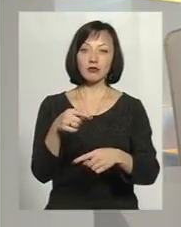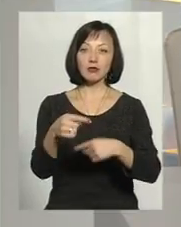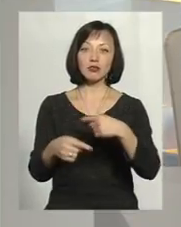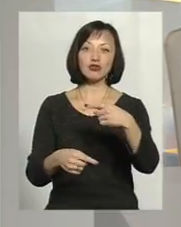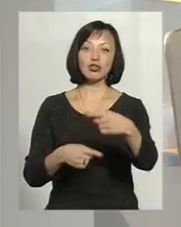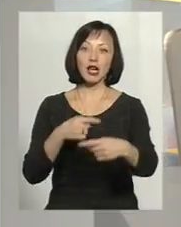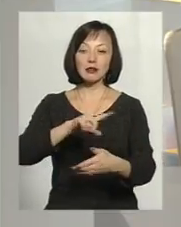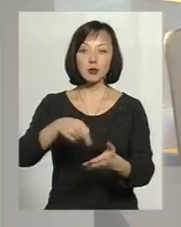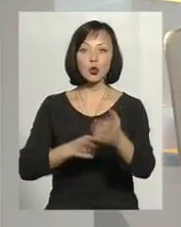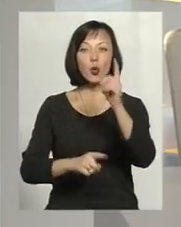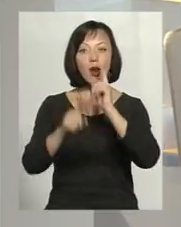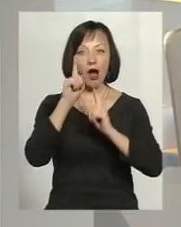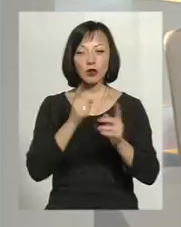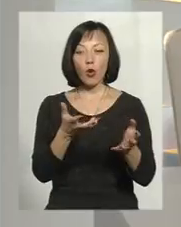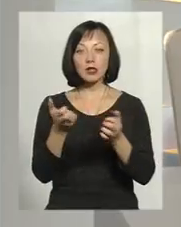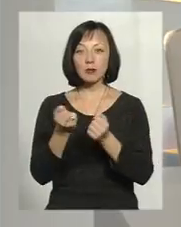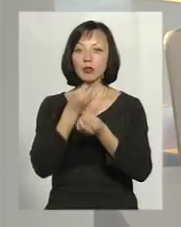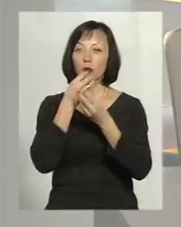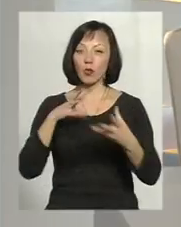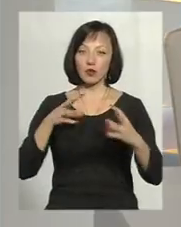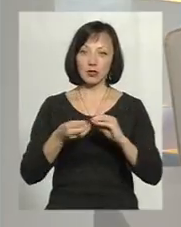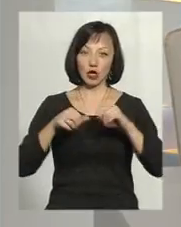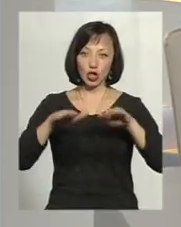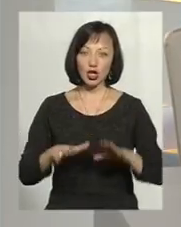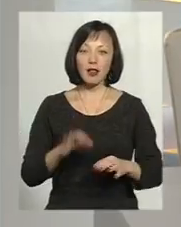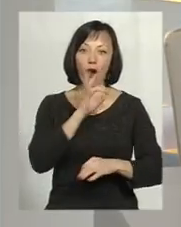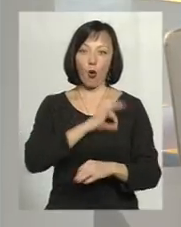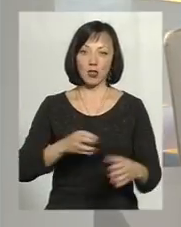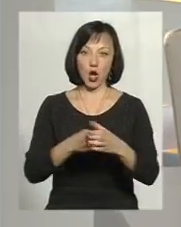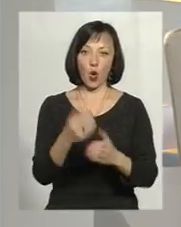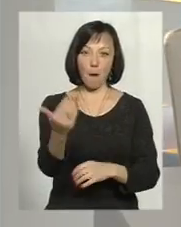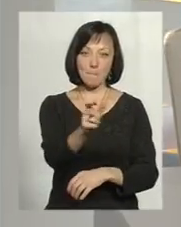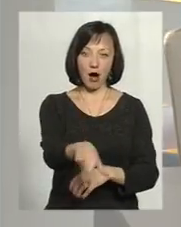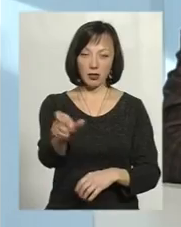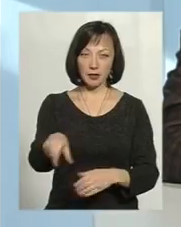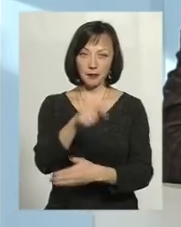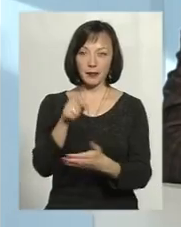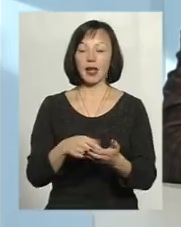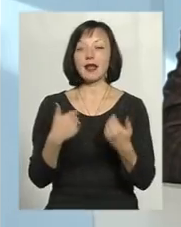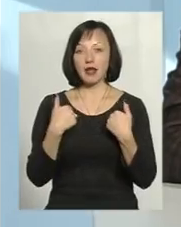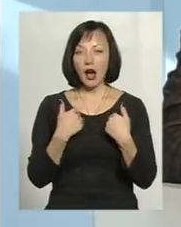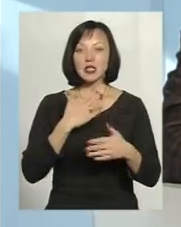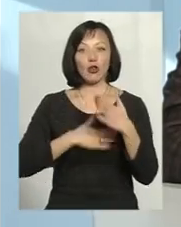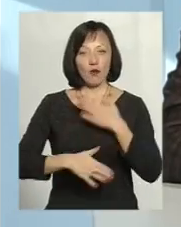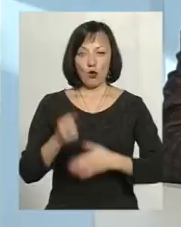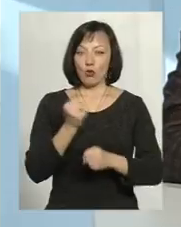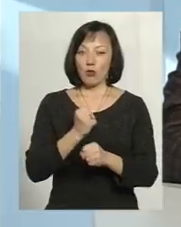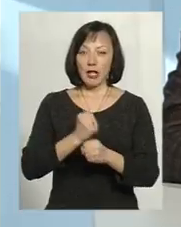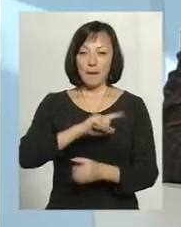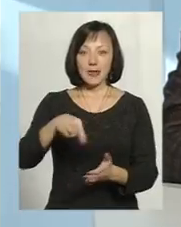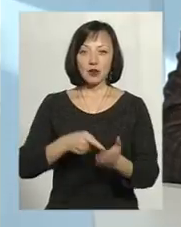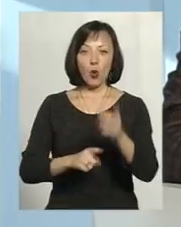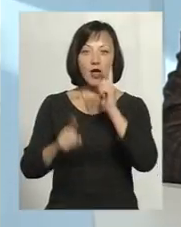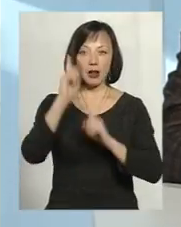через міську раду і отримати позитивне рішення на користь громади? Я насправді задоволений роботою Хмельницької міської